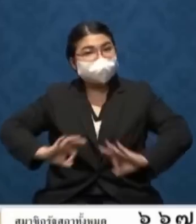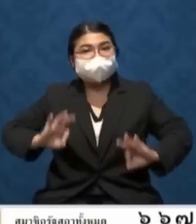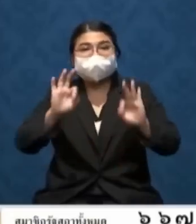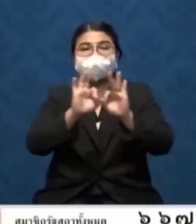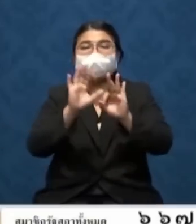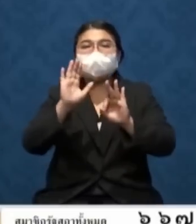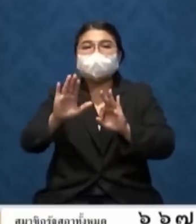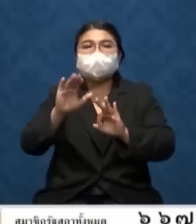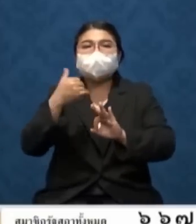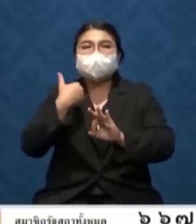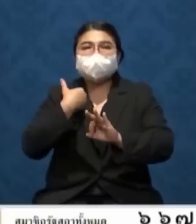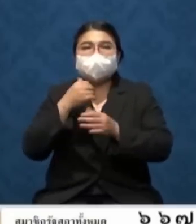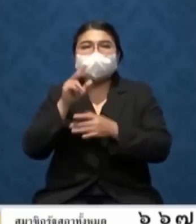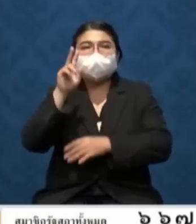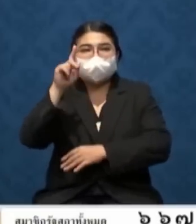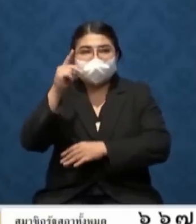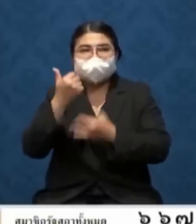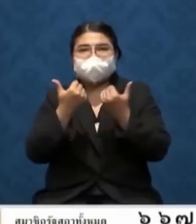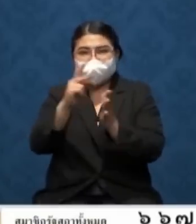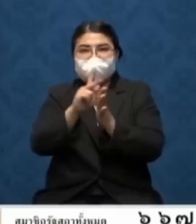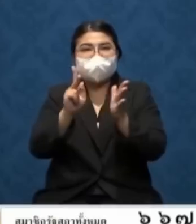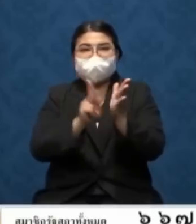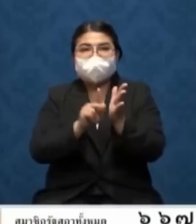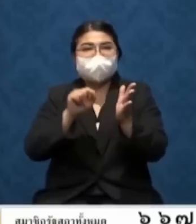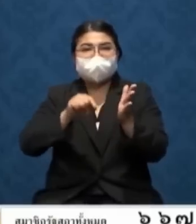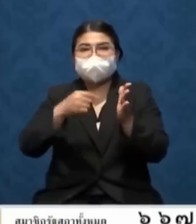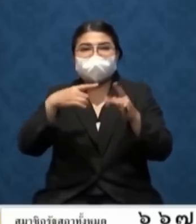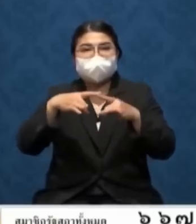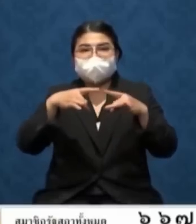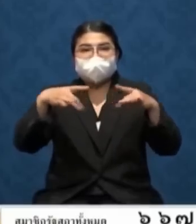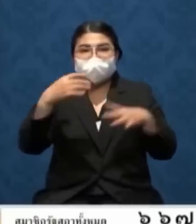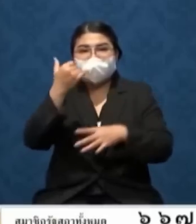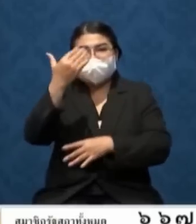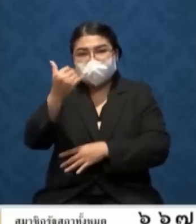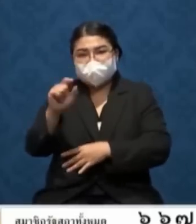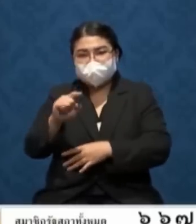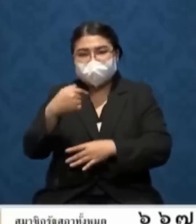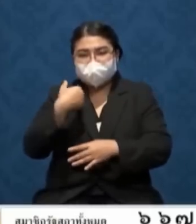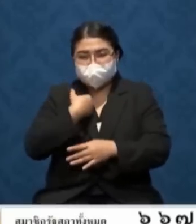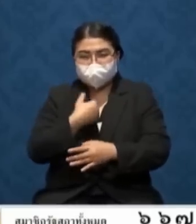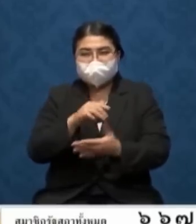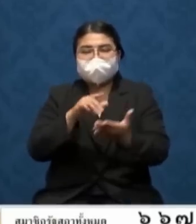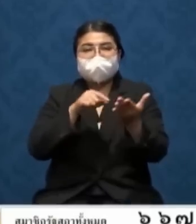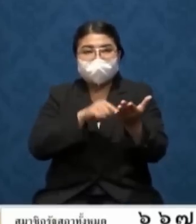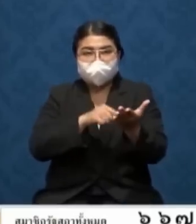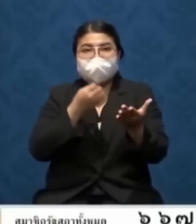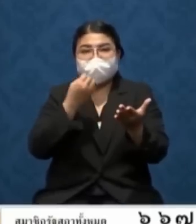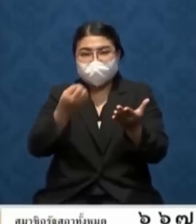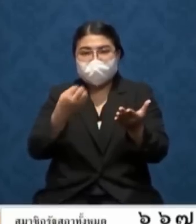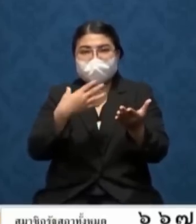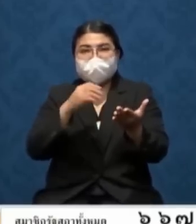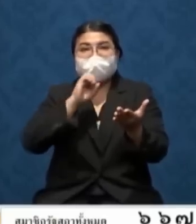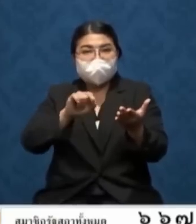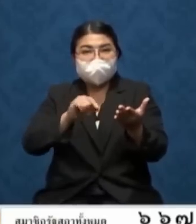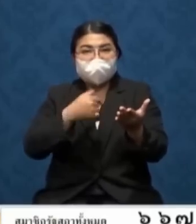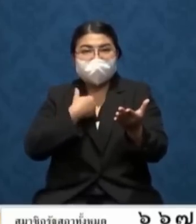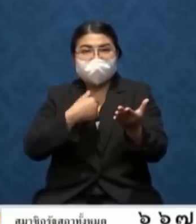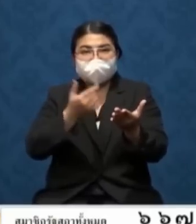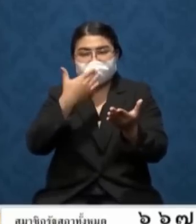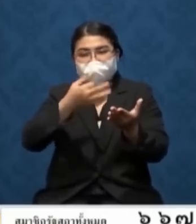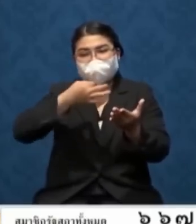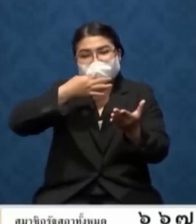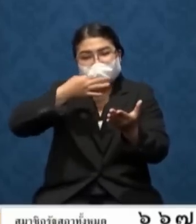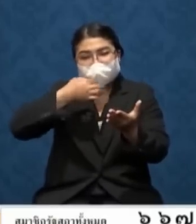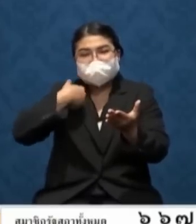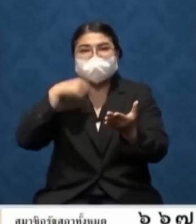พูดไงงก็คอวากดหมายชบับนี้ไม่ตรงปกปกท่านบอกวาเป็นการส่งเสริมจะเรีรทำนั้แตัฐาวิชาชีพสอมวลชนแต่เื้อ